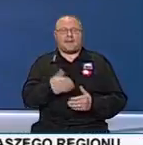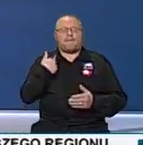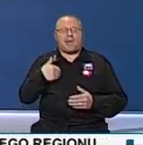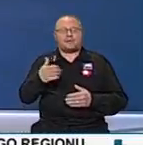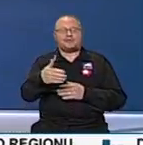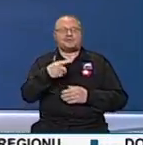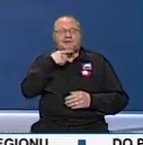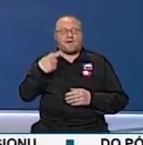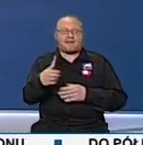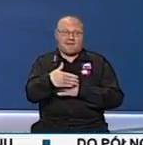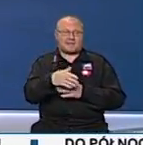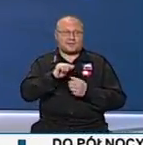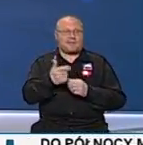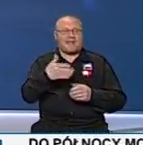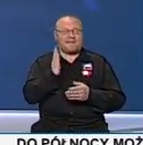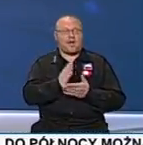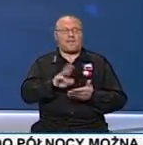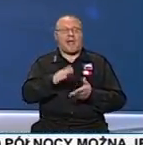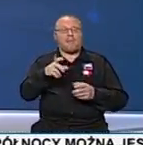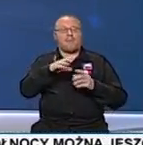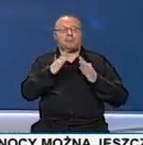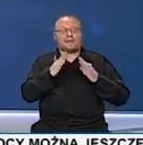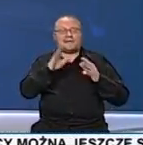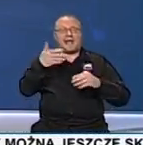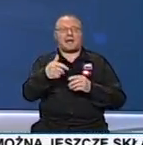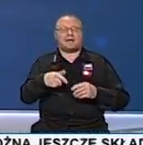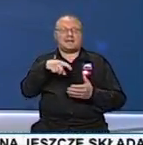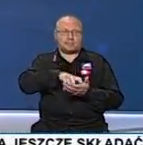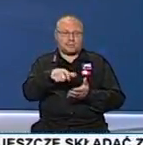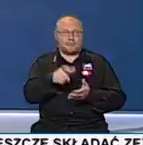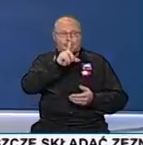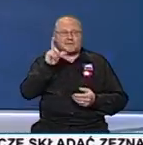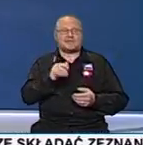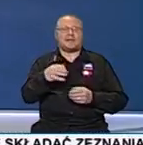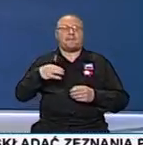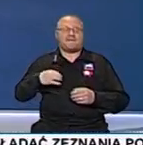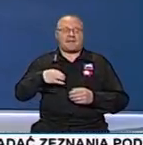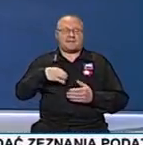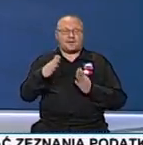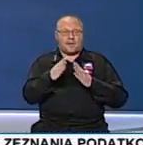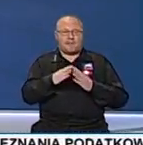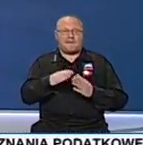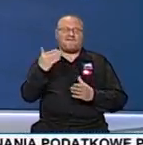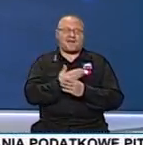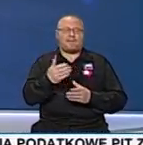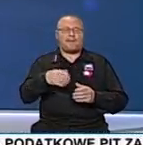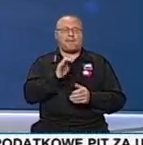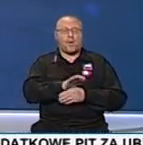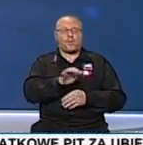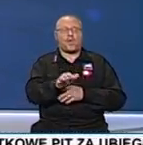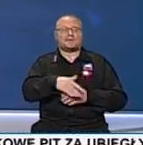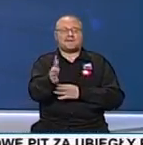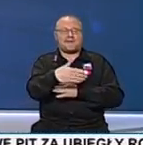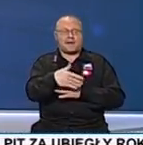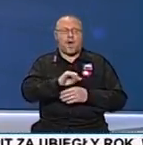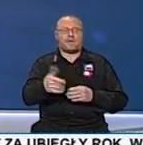O, czerwone flagi powiewają dziś nie tylko na budynkach instytucji publicznych, ale też prywatnych posesjach. Firmy produkujące flagi od